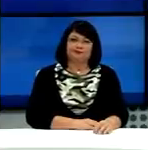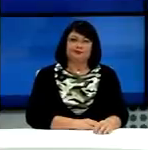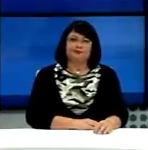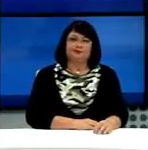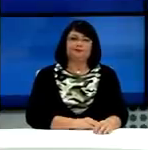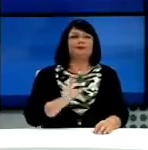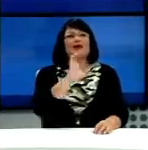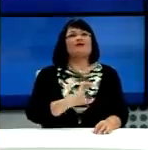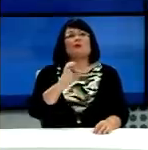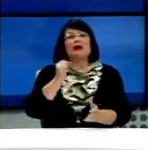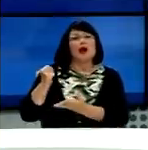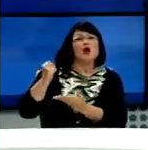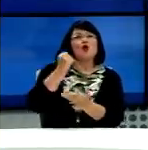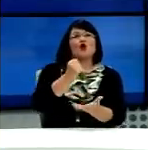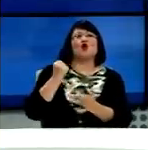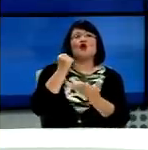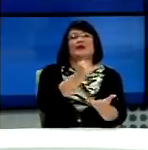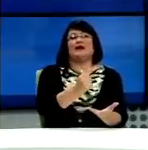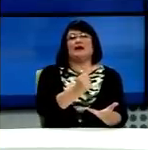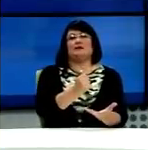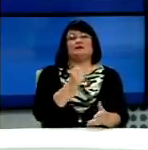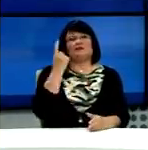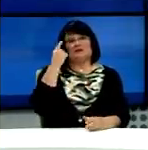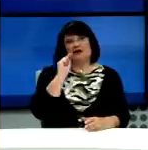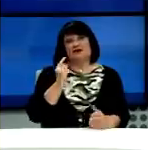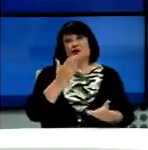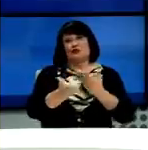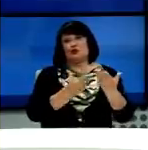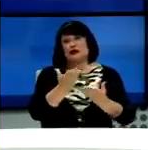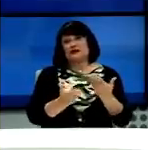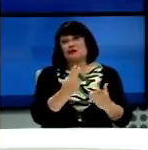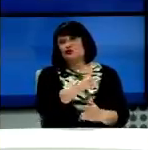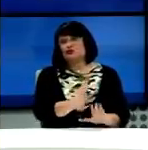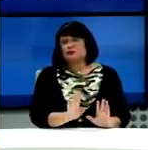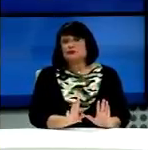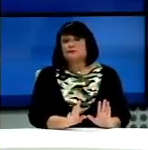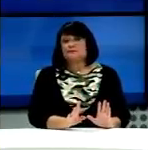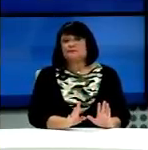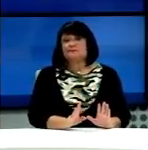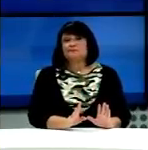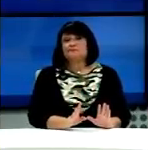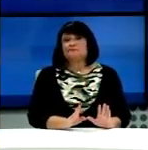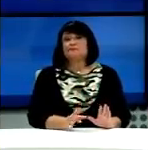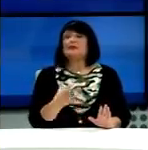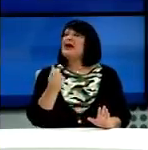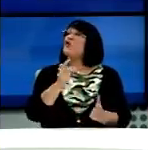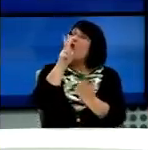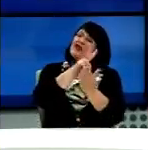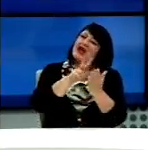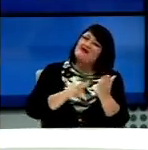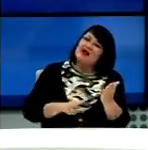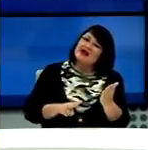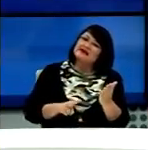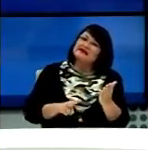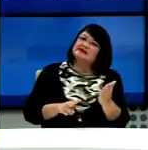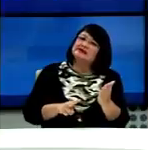Αναφέρομαι στα ευρωπαϊκά κονδύλια. Δεν ξέρω τις προτάσεις σας βεβαίως. Έχω όμως διαβάσει τις προτάσεις